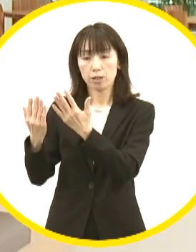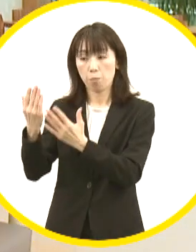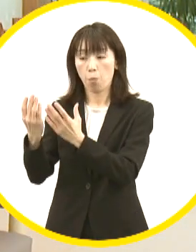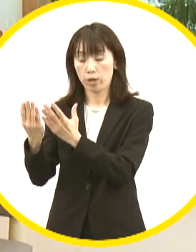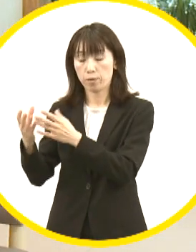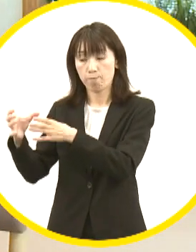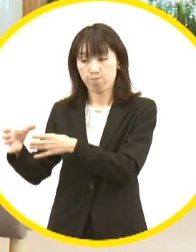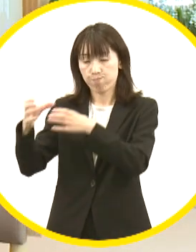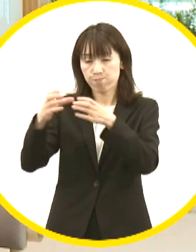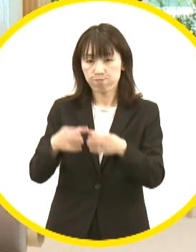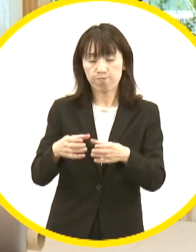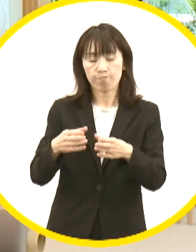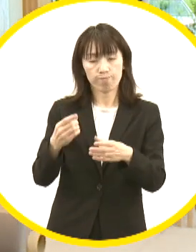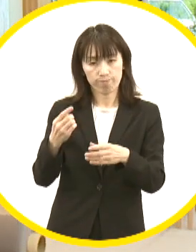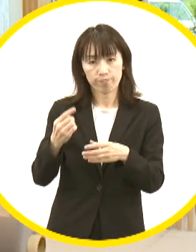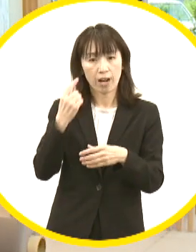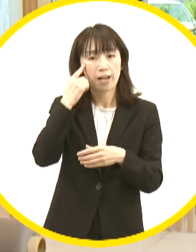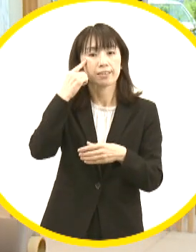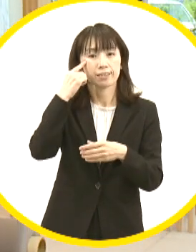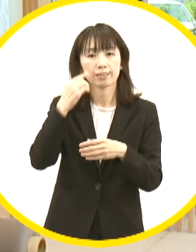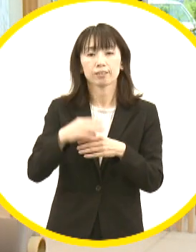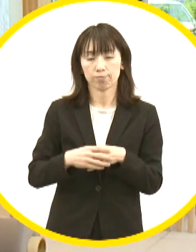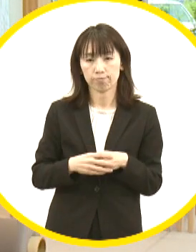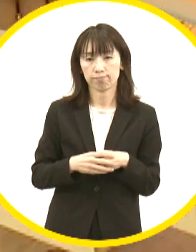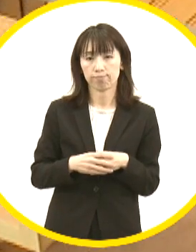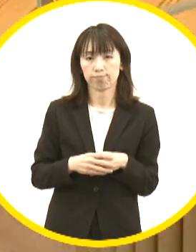効果があったりですね。 いいこと尽くしってことですね、 はい、